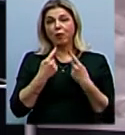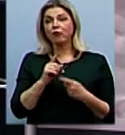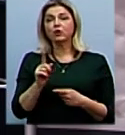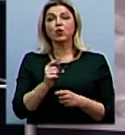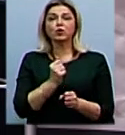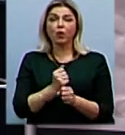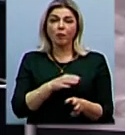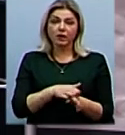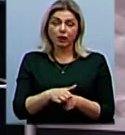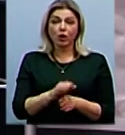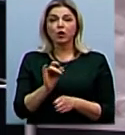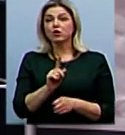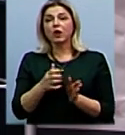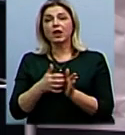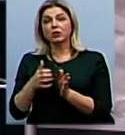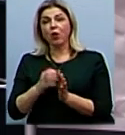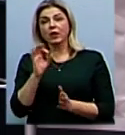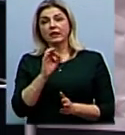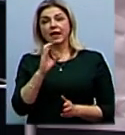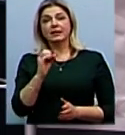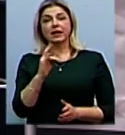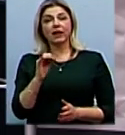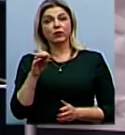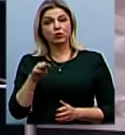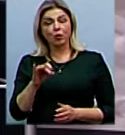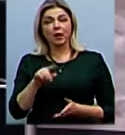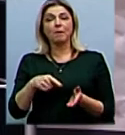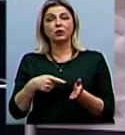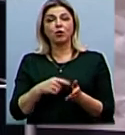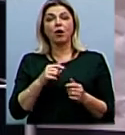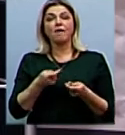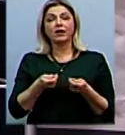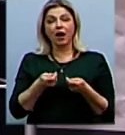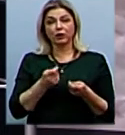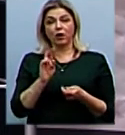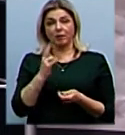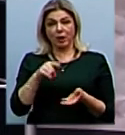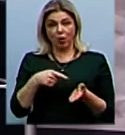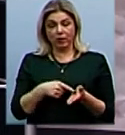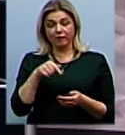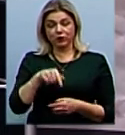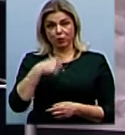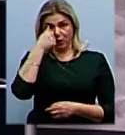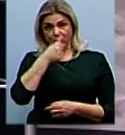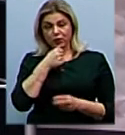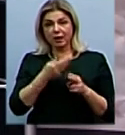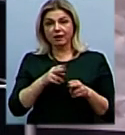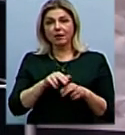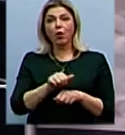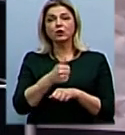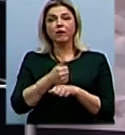не зроблено Олександром Сінкевичем і міською владою Миколаєва взагалі в цьому році. Це основна